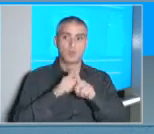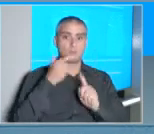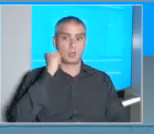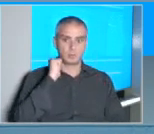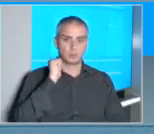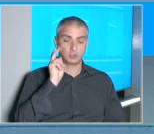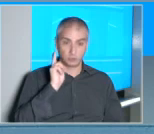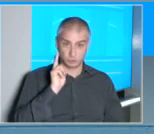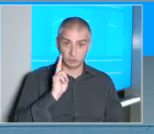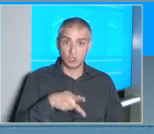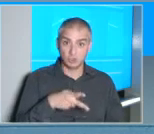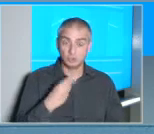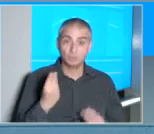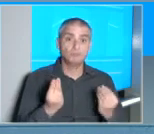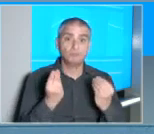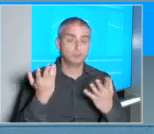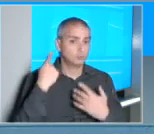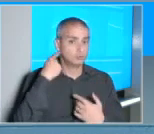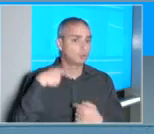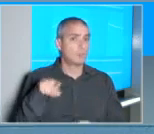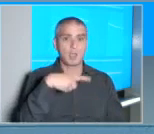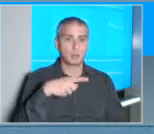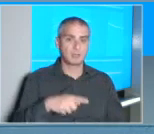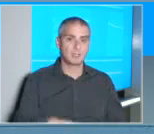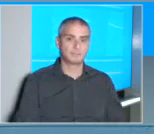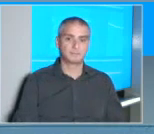אתמול, יש מישהו ששומע אתכם?